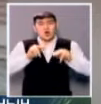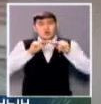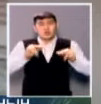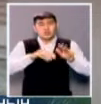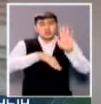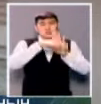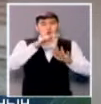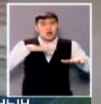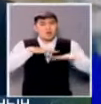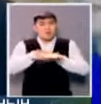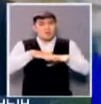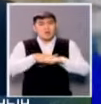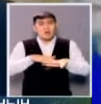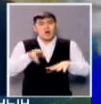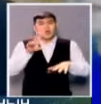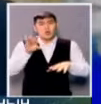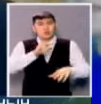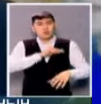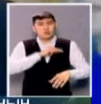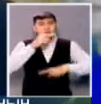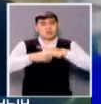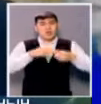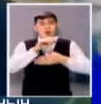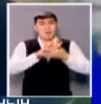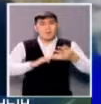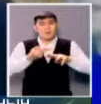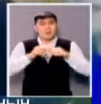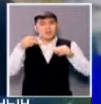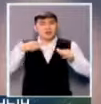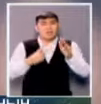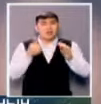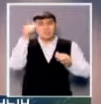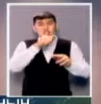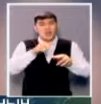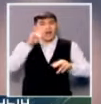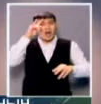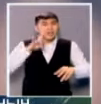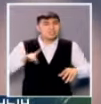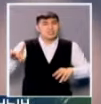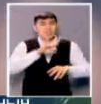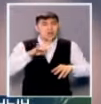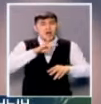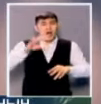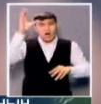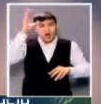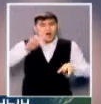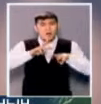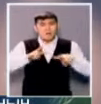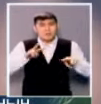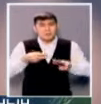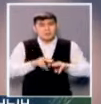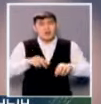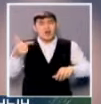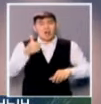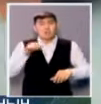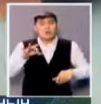жоғары математика кафедрасына доцент болып қызмет атқарды. Ал 2001 жылы Қазақстан Республикасының білім және ғылым министрлігінің шақыруымен